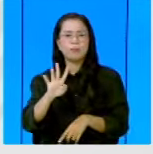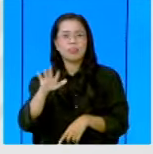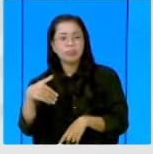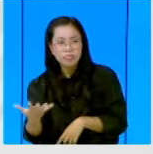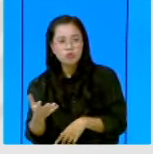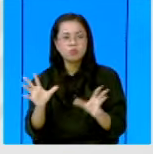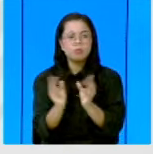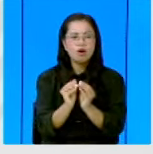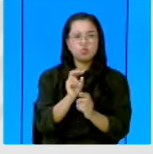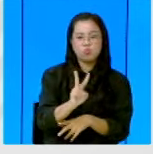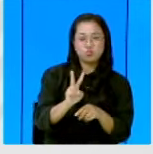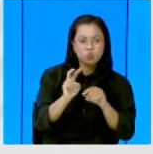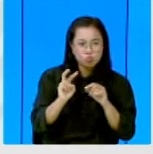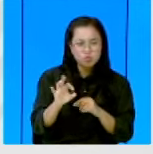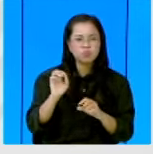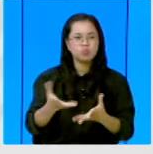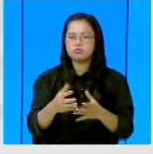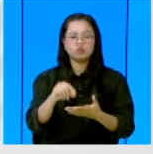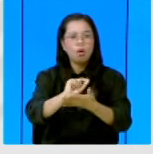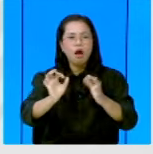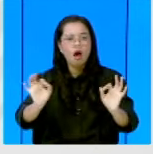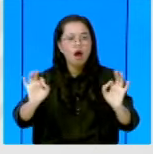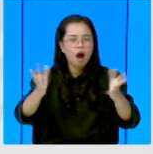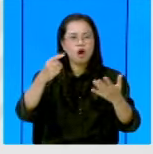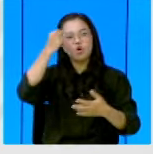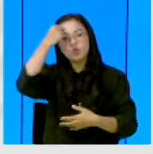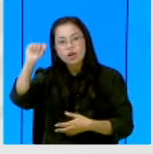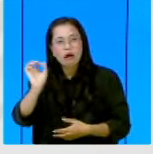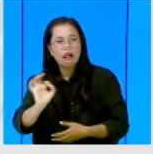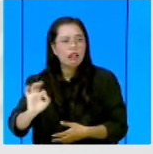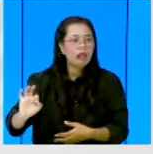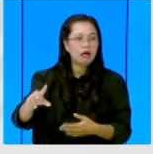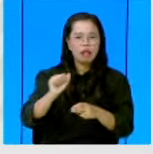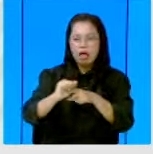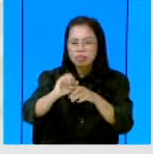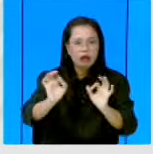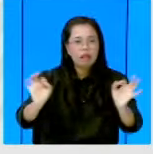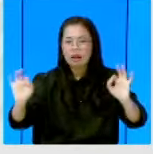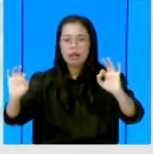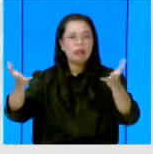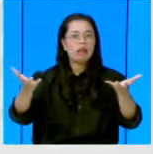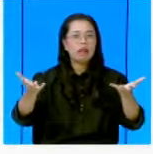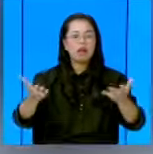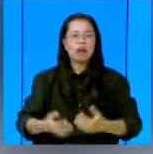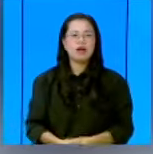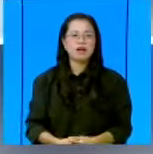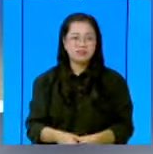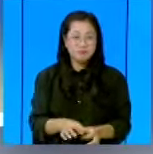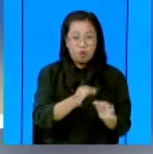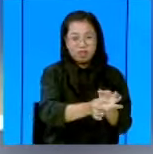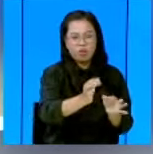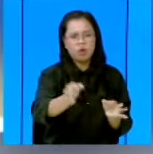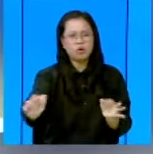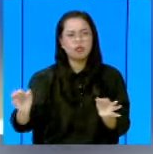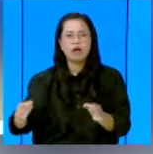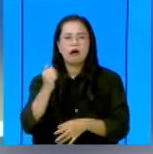tidak bersekolah, tidak bekerja, dan tidak sedang mengikuti pelatihan dengan jumlah terbanyak di perkotaan. BEM